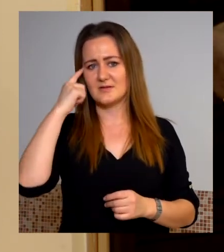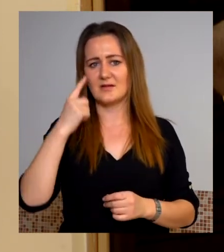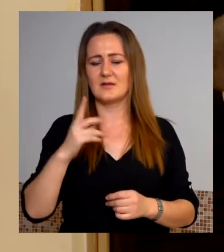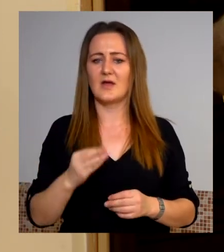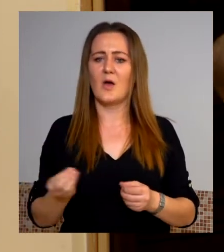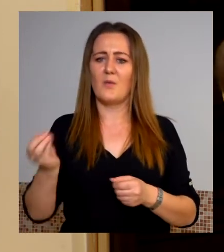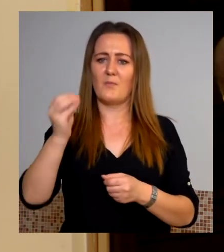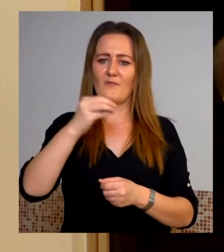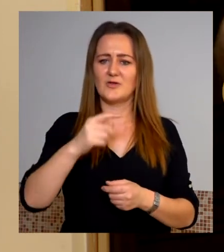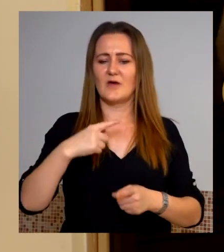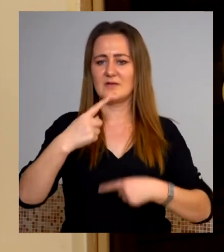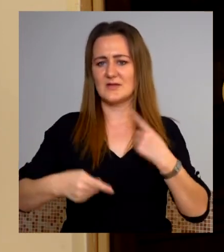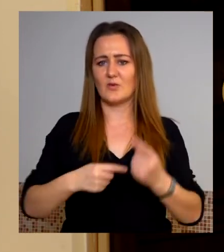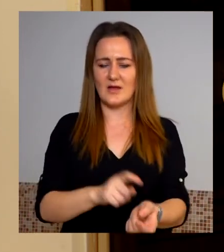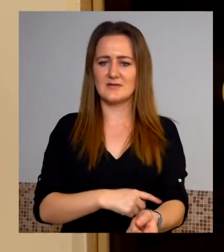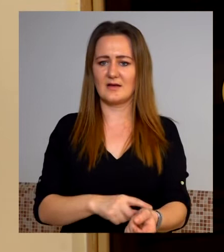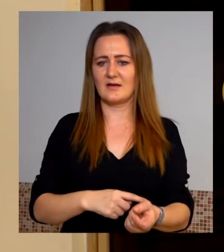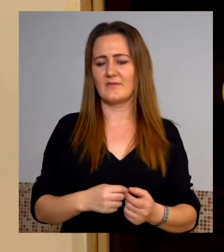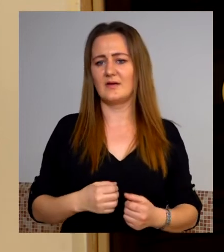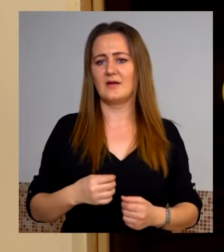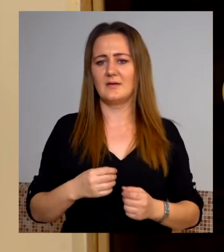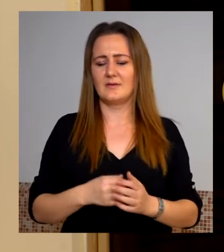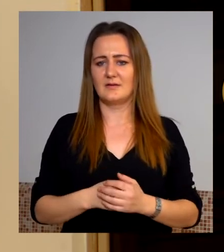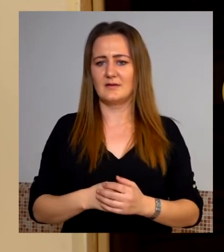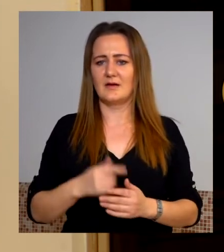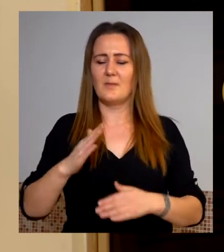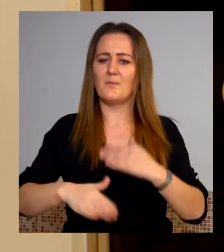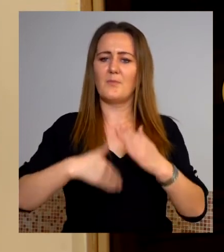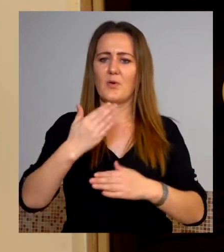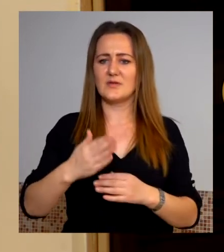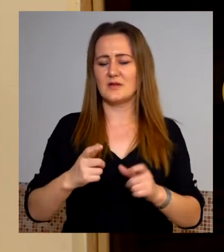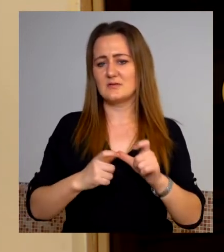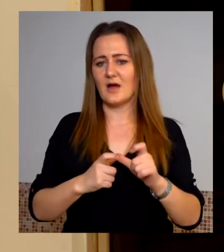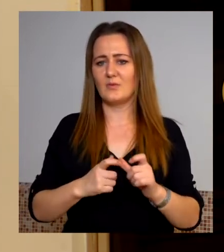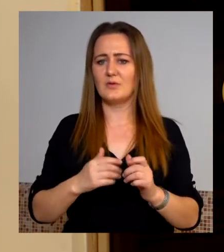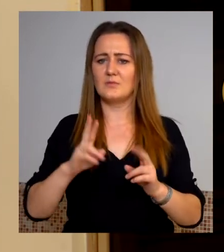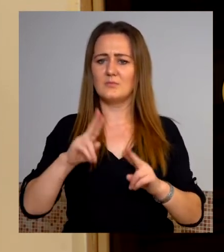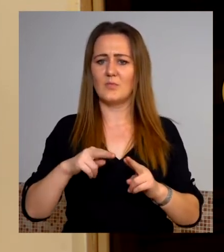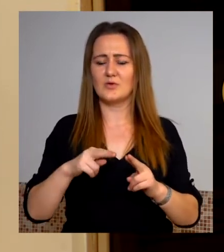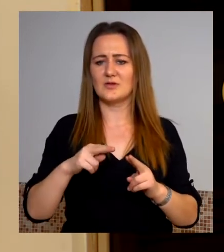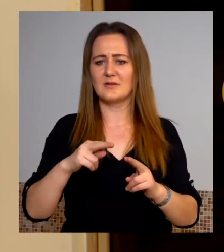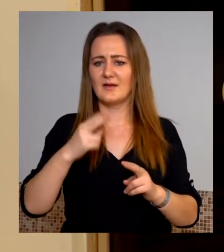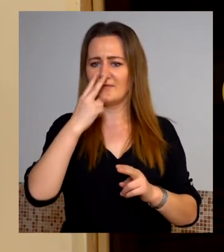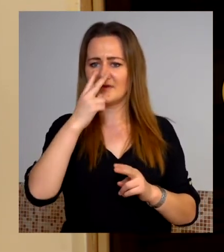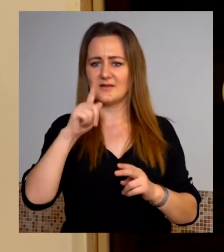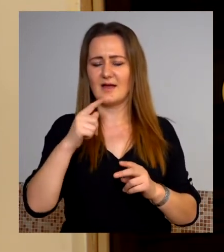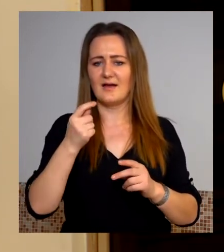povećava cirkulacija krvi, ubrzava se metabolizam, nakon saune vam se može desiti da vam iskoči koja je